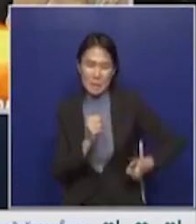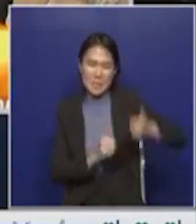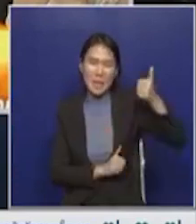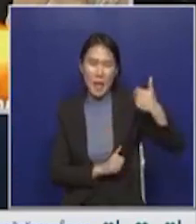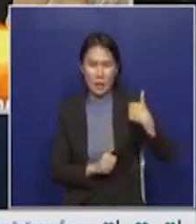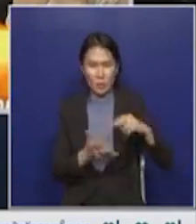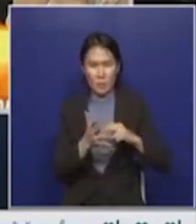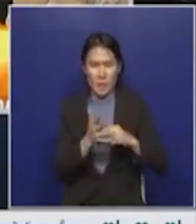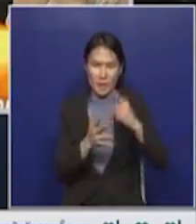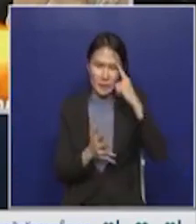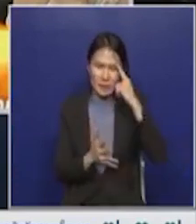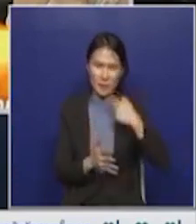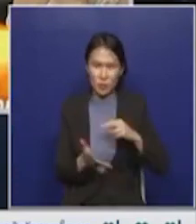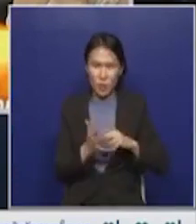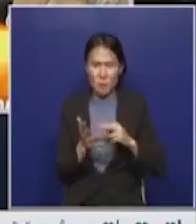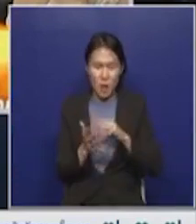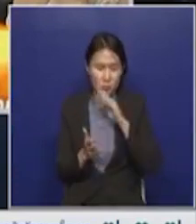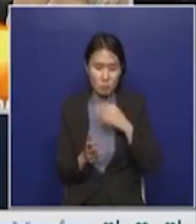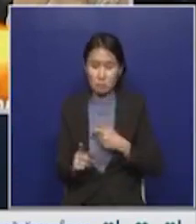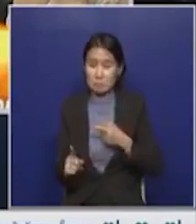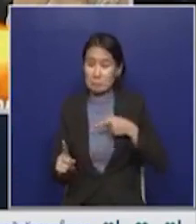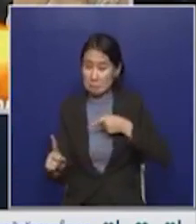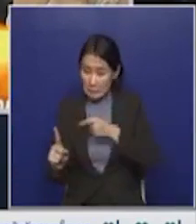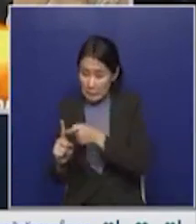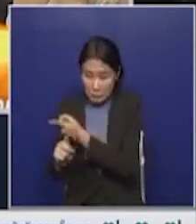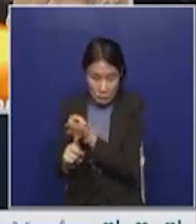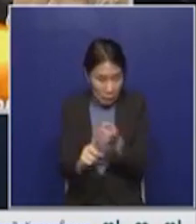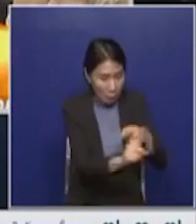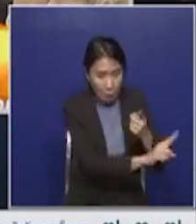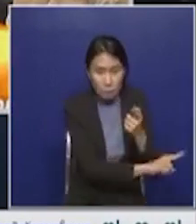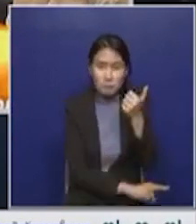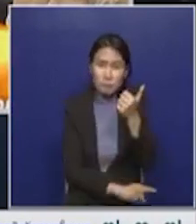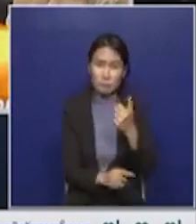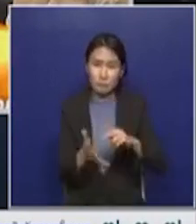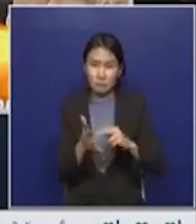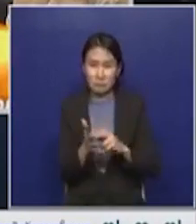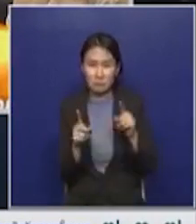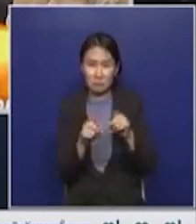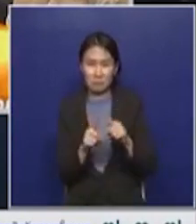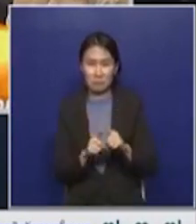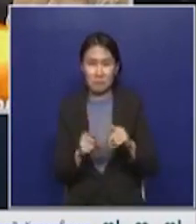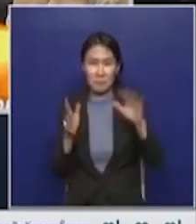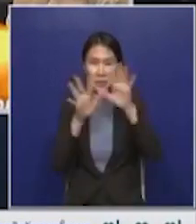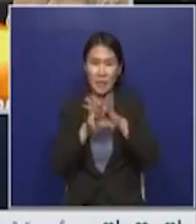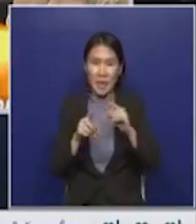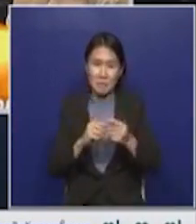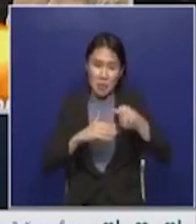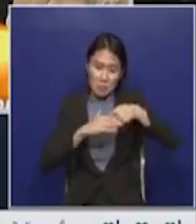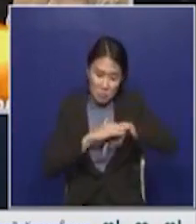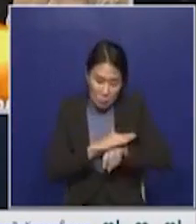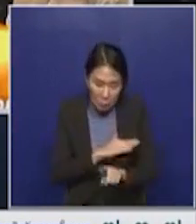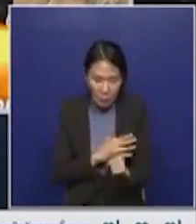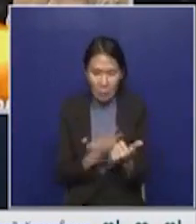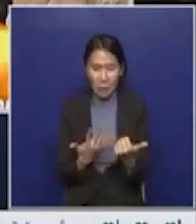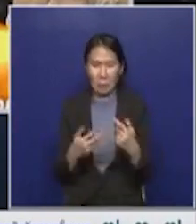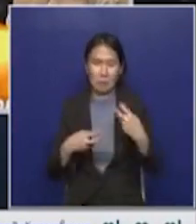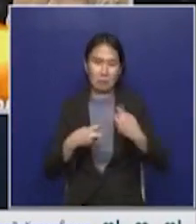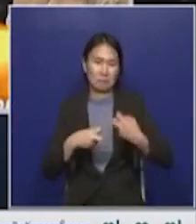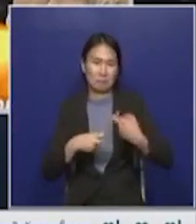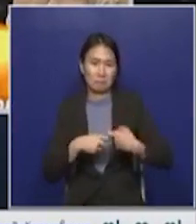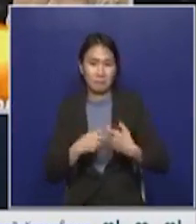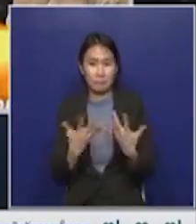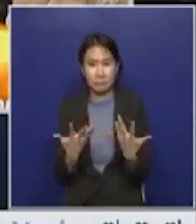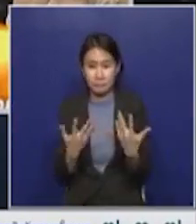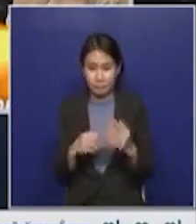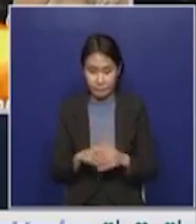ชนะกำหนดทิศทางและมูลไปทางไหนก็ได้ขึ้นต้นเป็นลำไม้ไผ่พอเหลาลงไปอาจจะต้องกัญชาก็ได้ดี